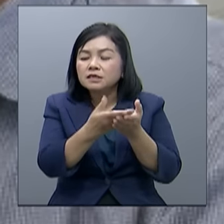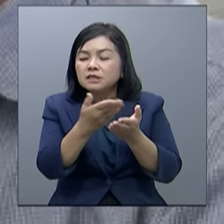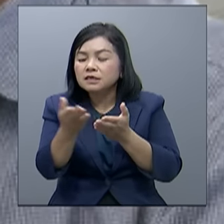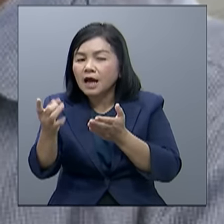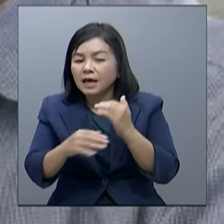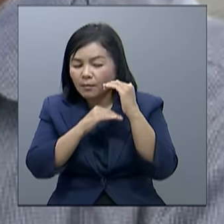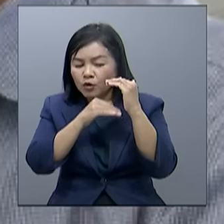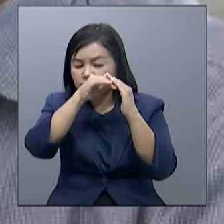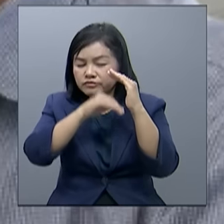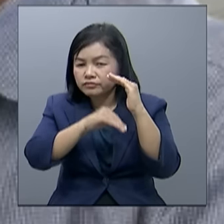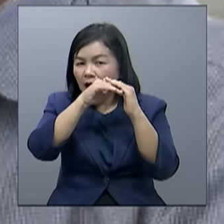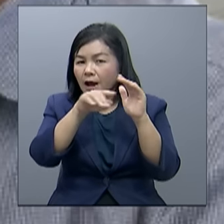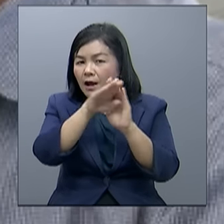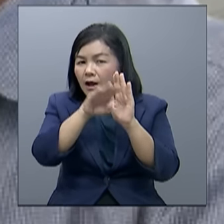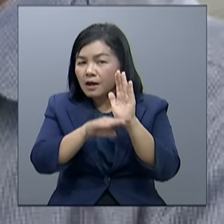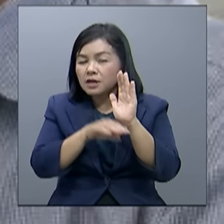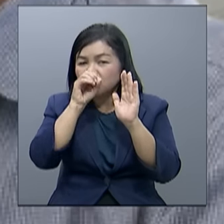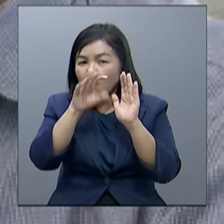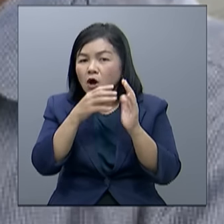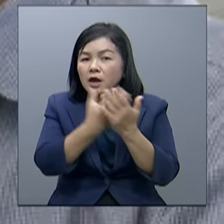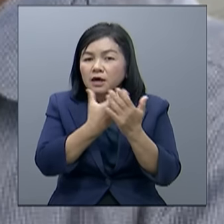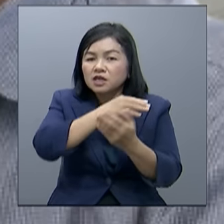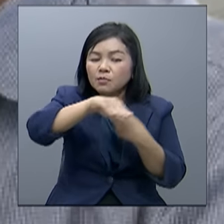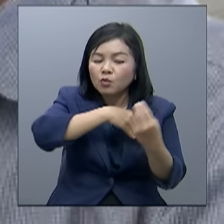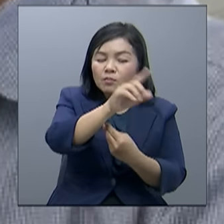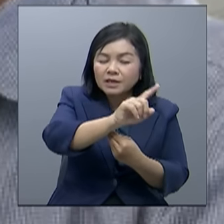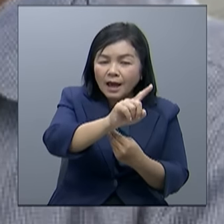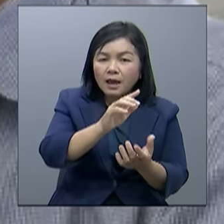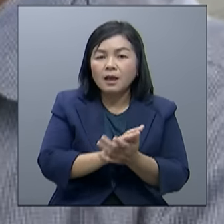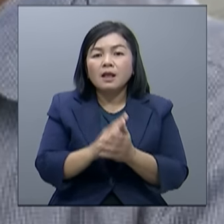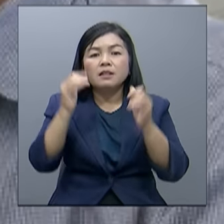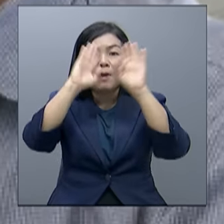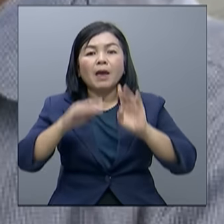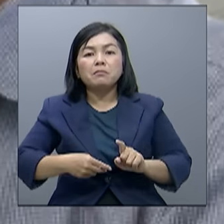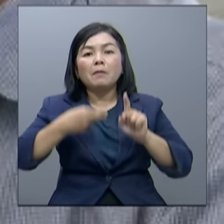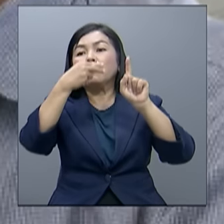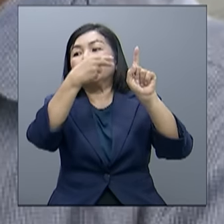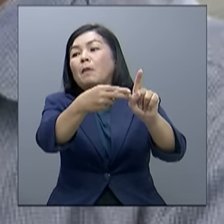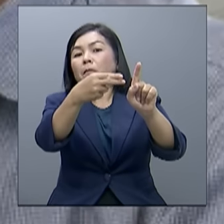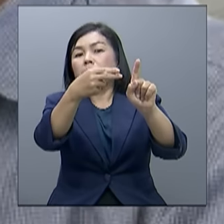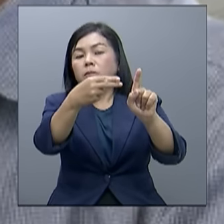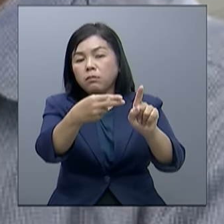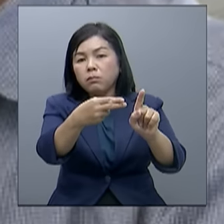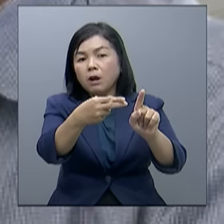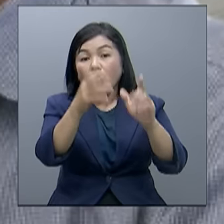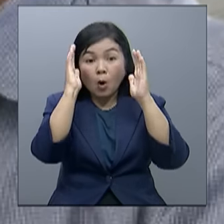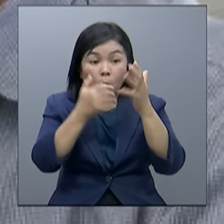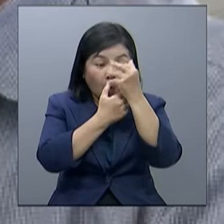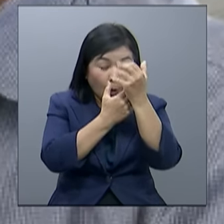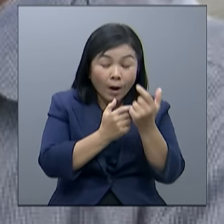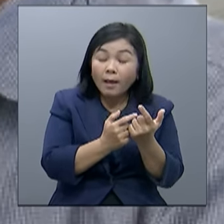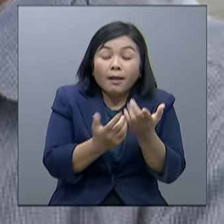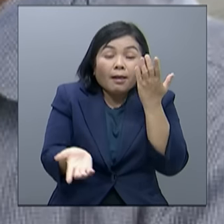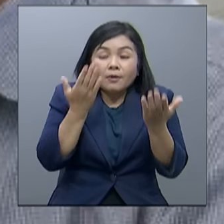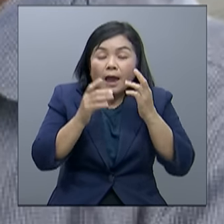output table ครับมันจะบอกแล้วว่าเงินมันควรกระจายยังไงแต่ว่าพอนโยบายมันให้เงินเนี่ยต้องเข้าใจธรรมชาติด้วยว่าคนก็จะเอาไปใช้ในสิ่ง